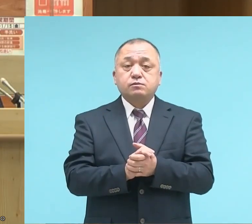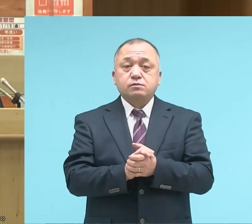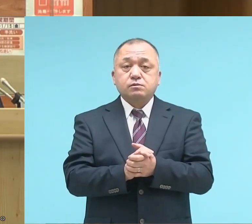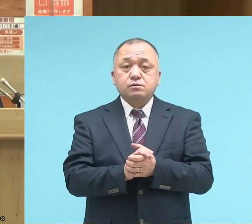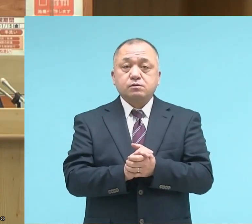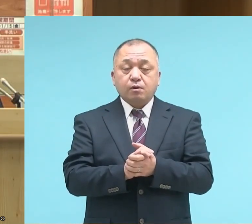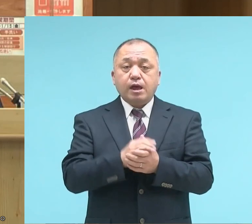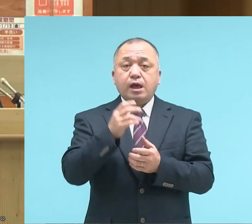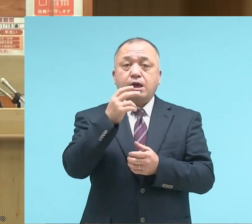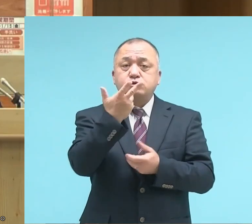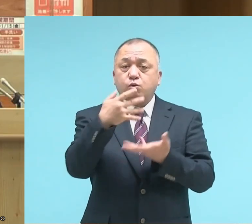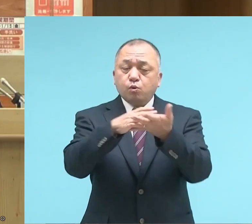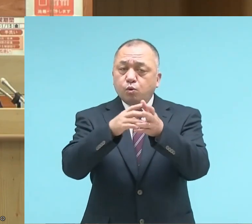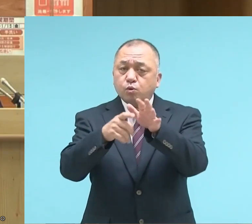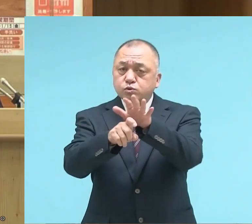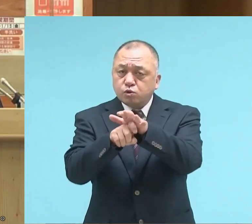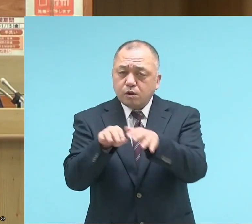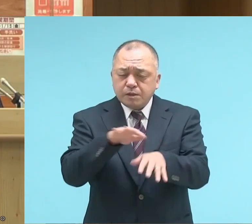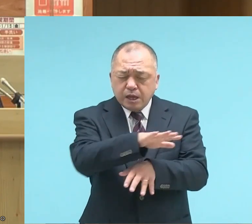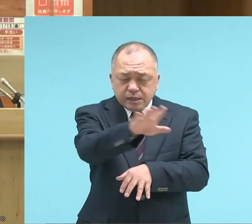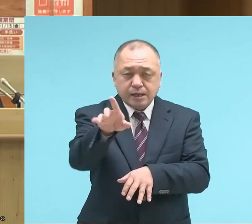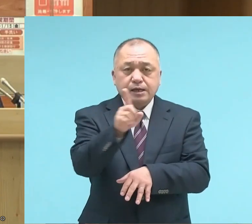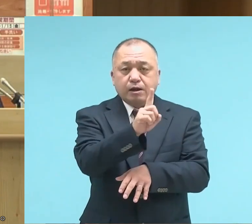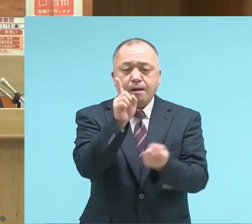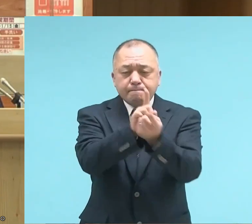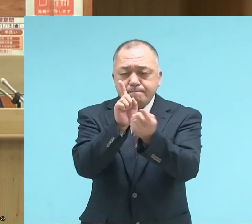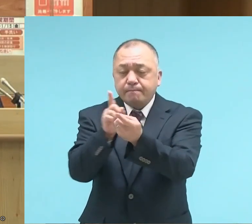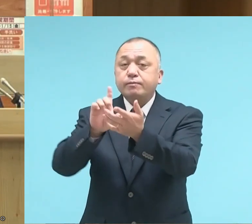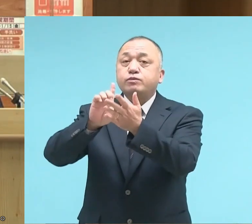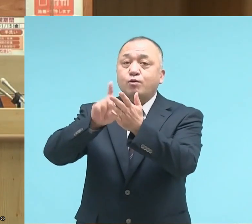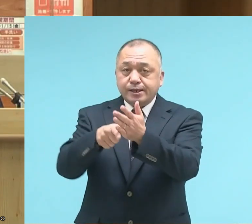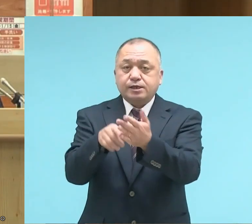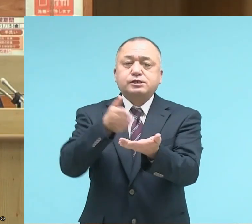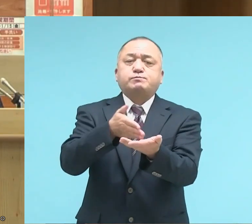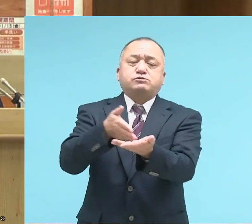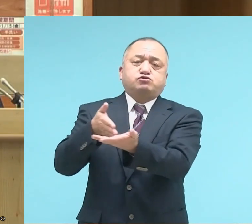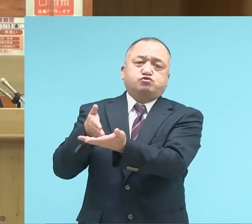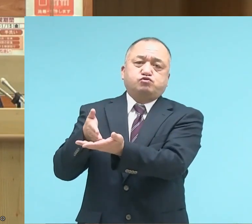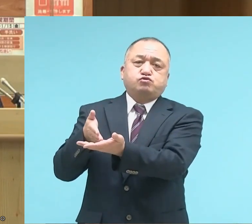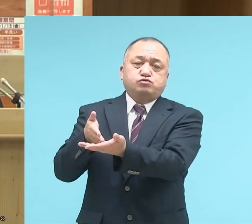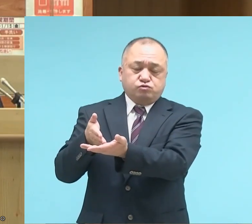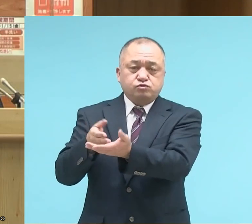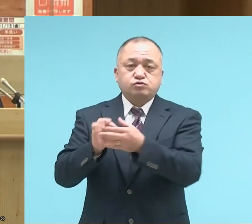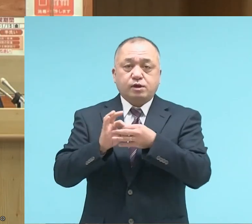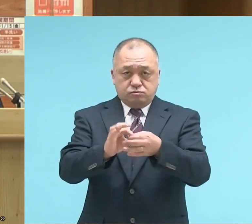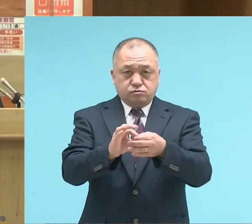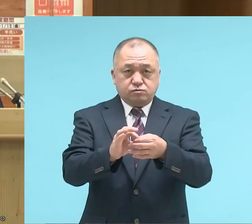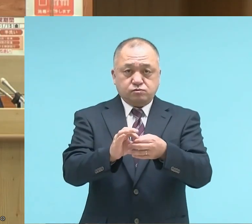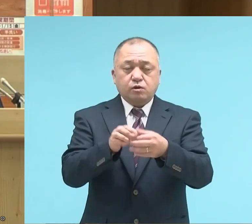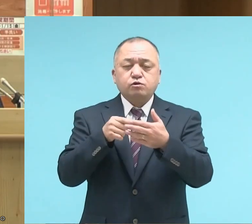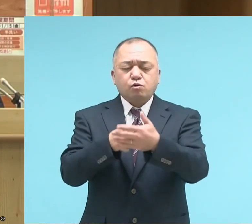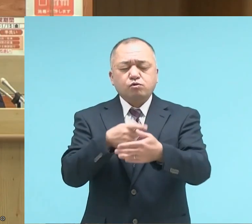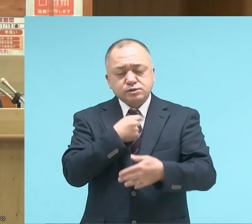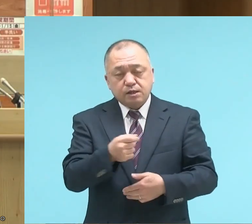対して、あらゆる機会を通してですね、そういったことをお伝えをしていくということを、努めていきたいと思